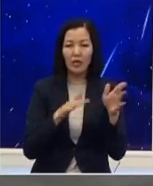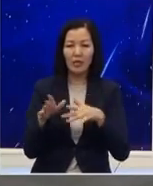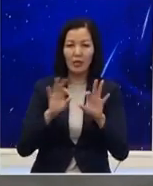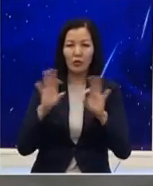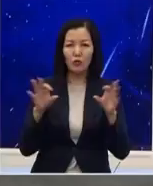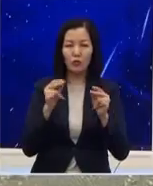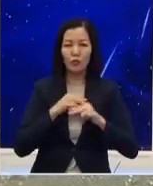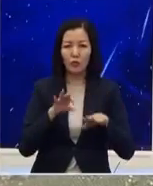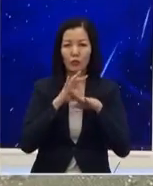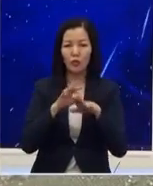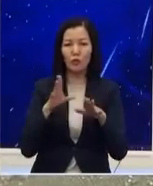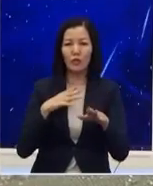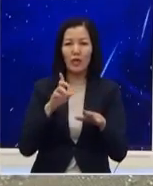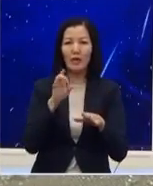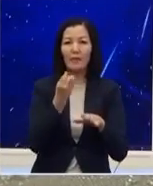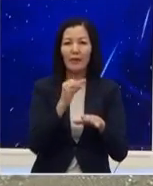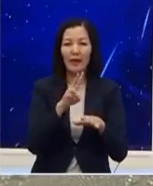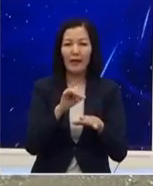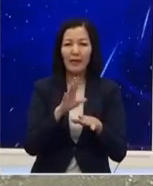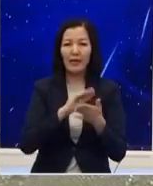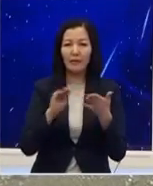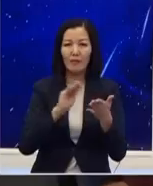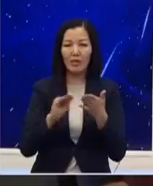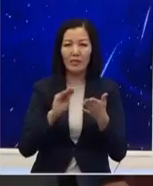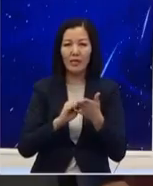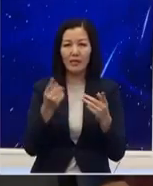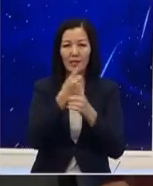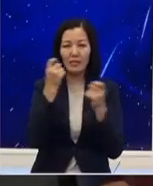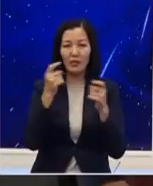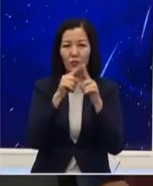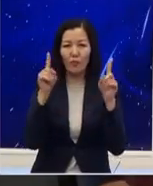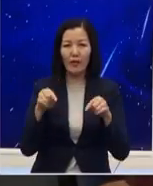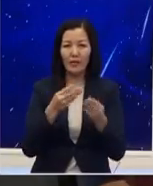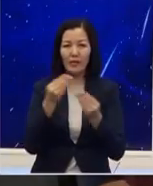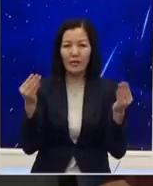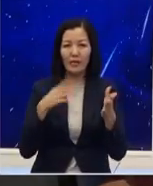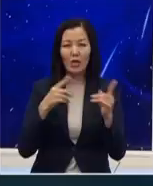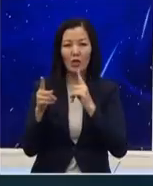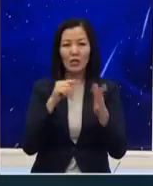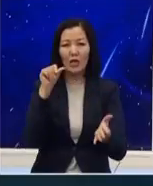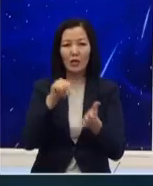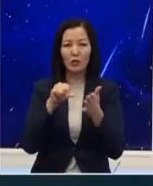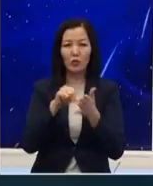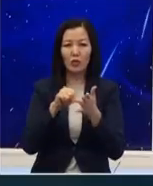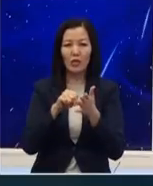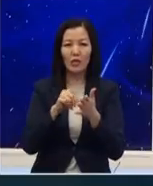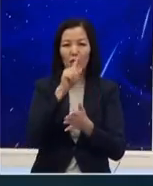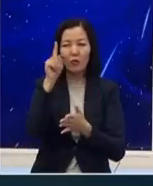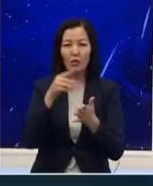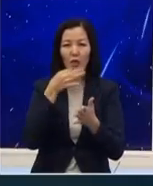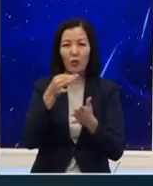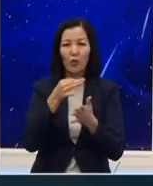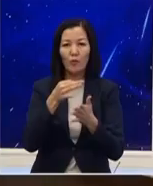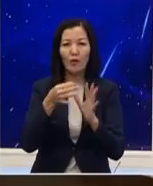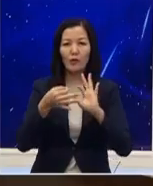алу шарасы аясында түсіндіру жұмыстарын жүргізді. Брайл әріптерімен жазылған ескерту парақтарын таратты. Жиында қатысушылар мамандарға